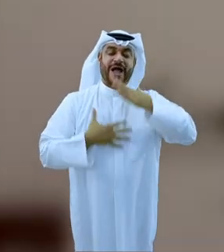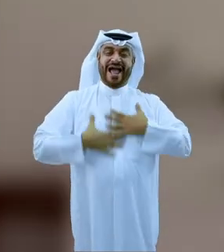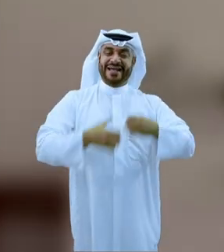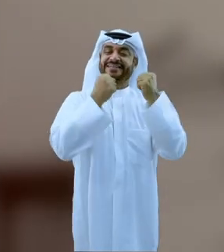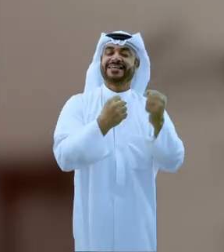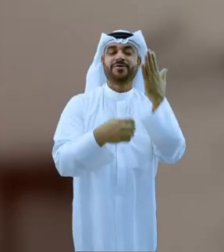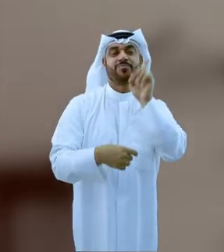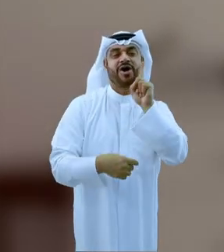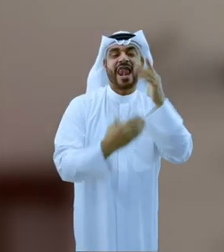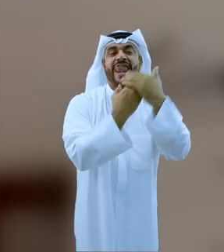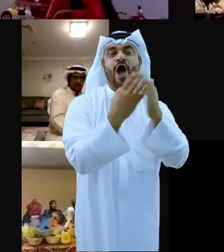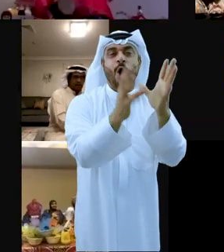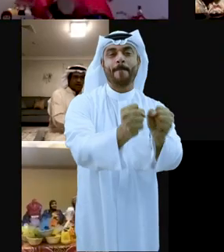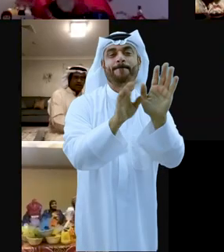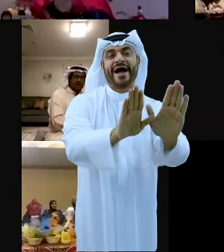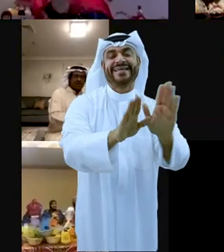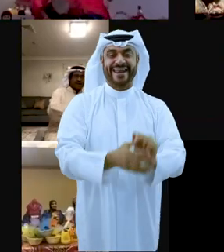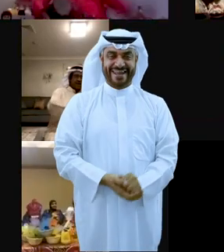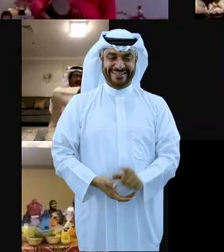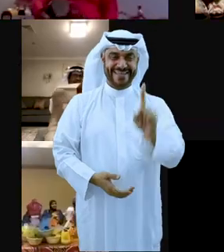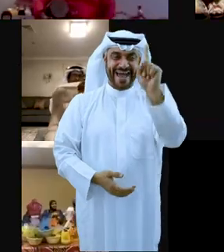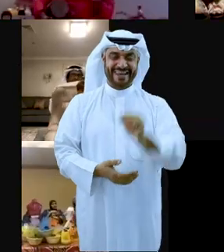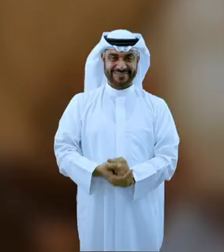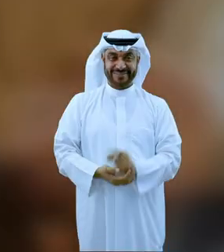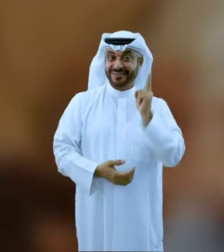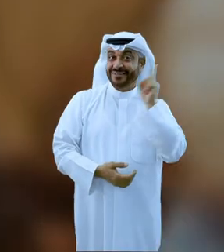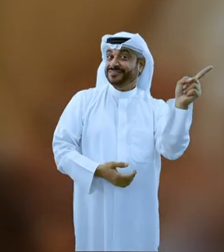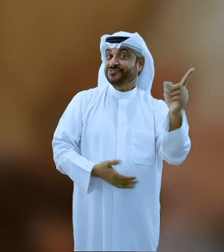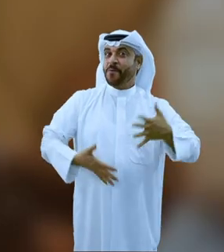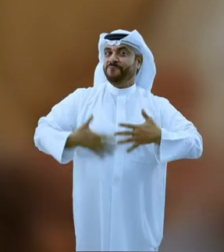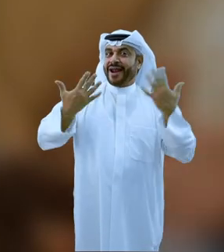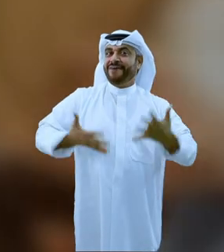سلم عزيز يلا اد يومه يلا.